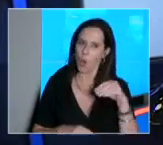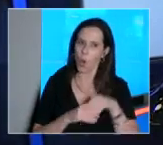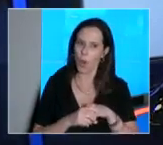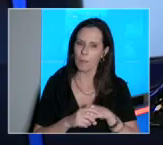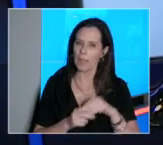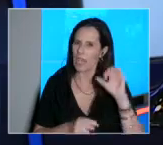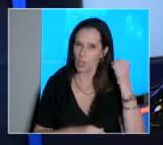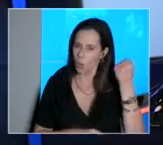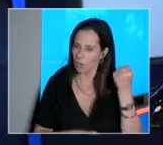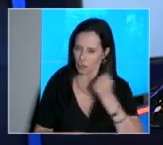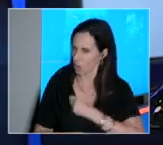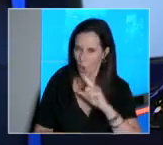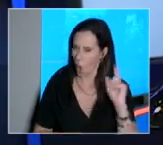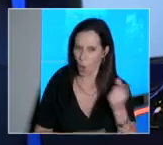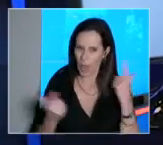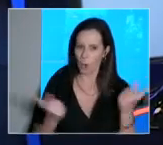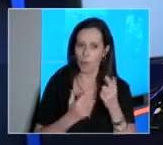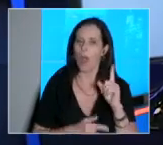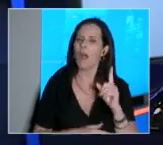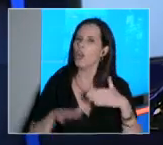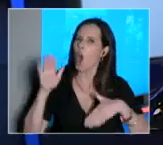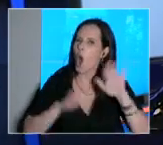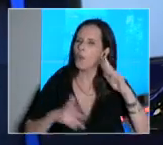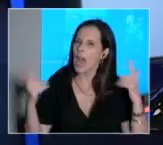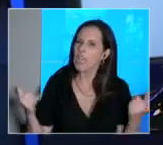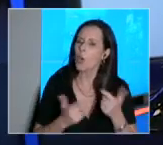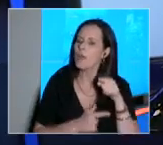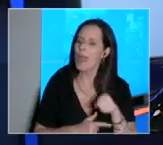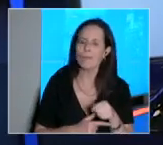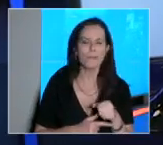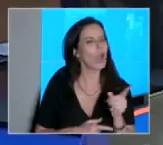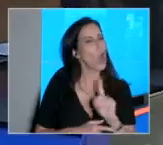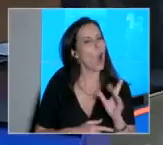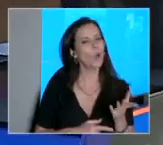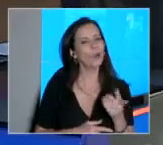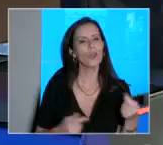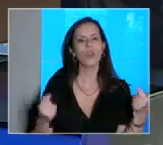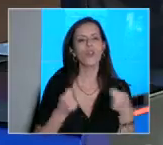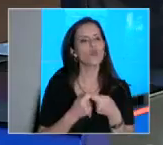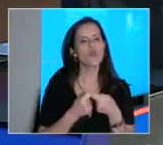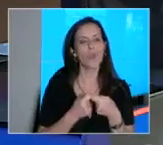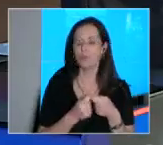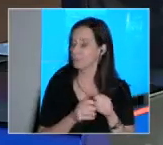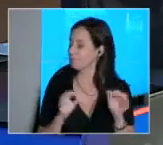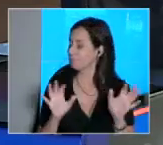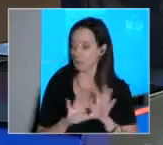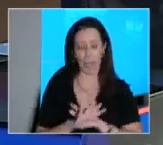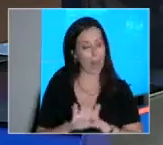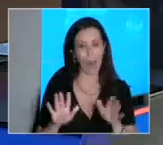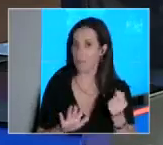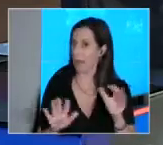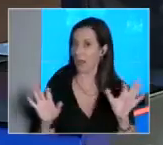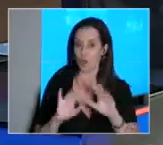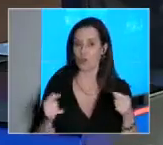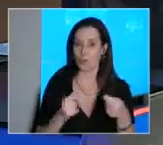הציבור הציוני דתי, אבל רוב האירועים הם לא קשורים בשום דבר